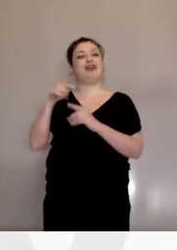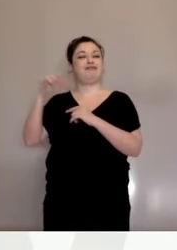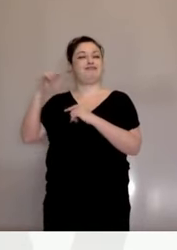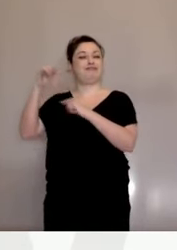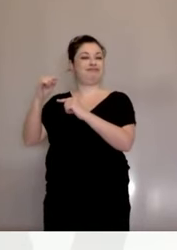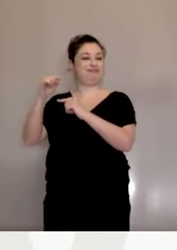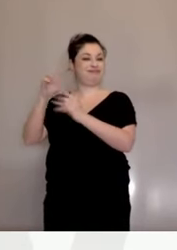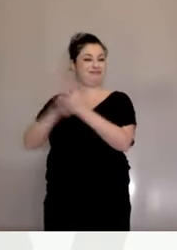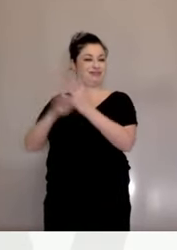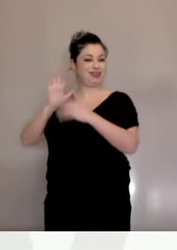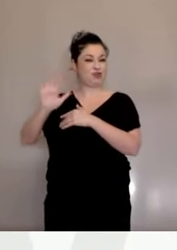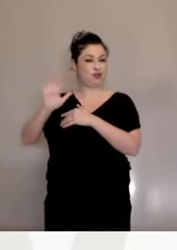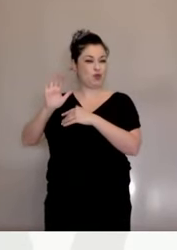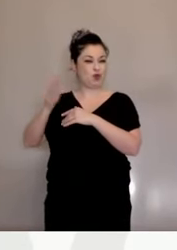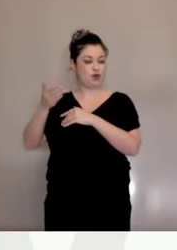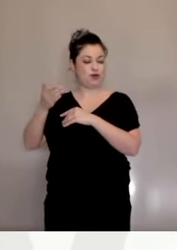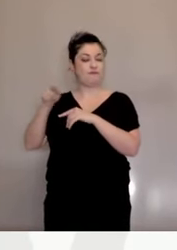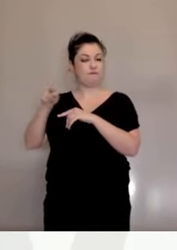Nietzsche scrive: